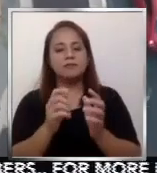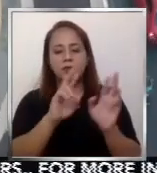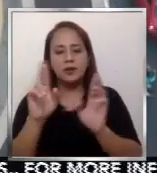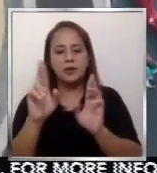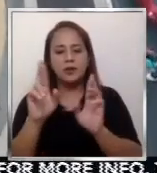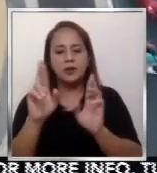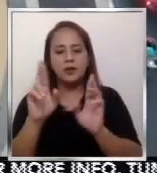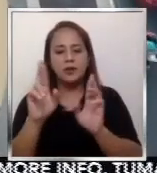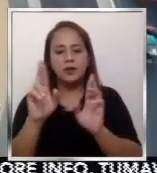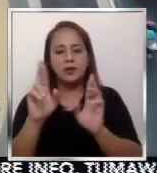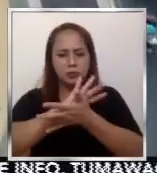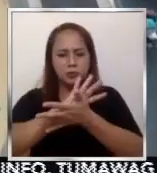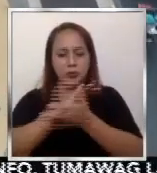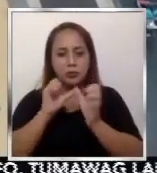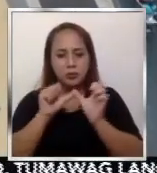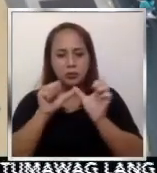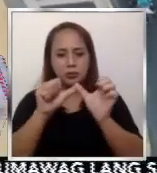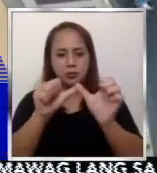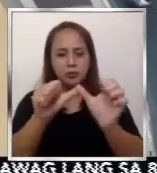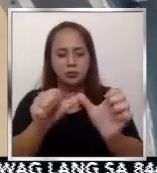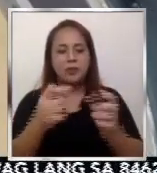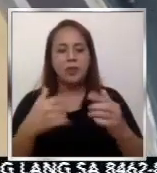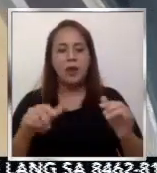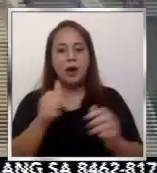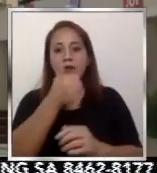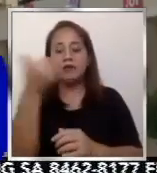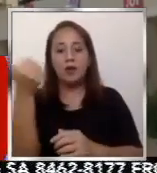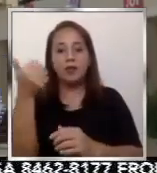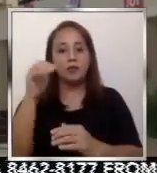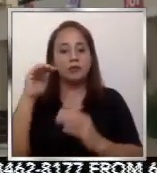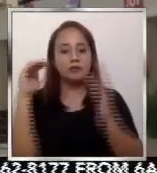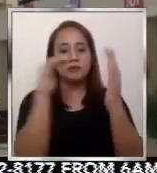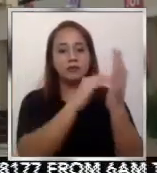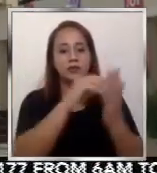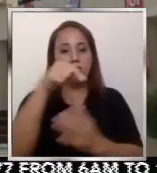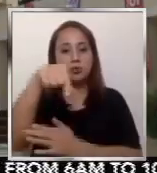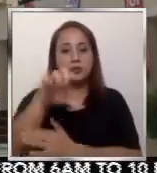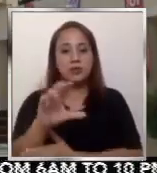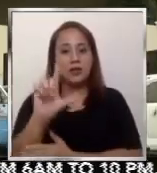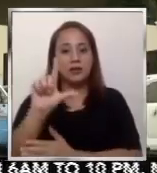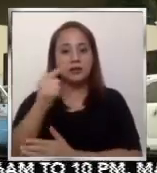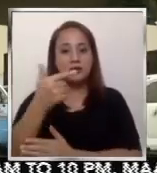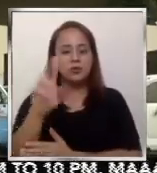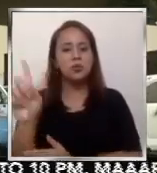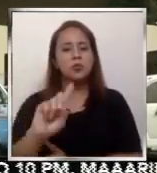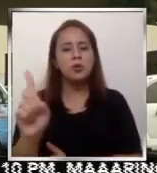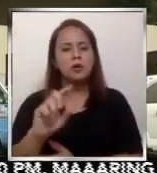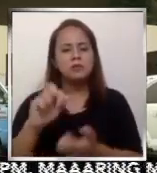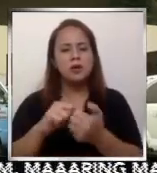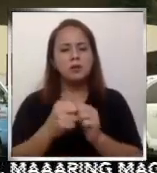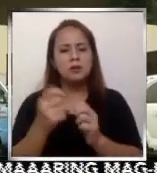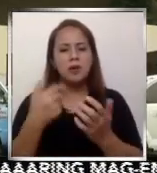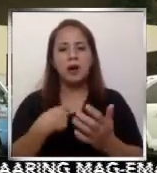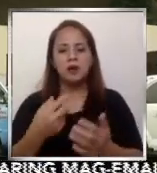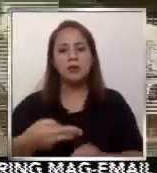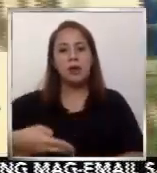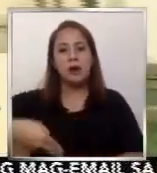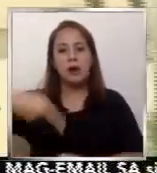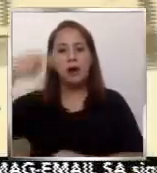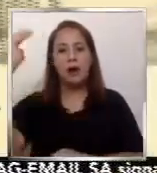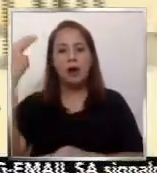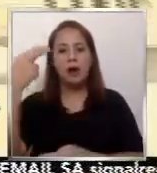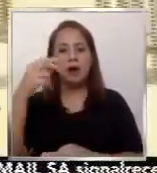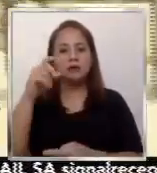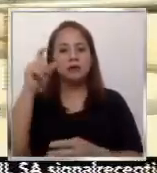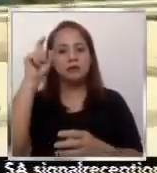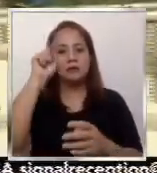pang laban na kinakasahan ang Quezon City LGU. Ito ang napapaulat na pagtaas na bilang ng sexual abuse.